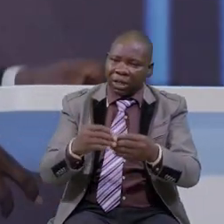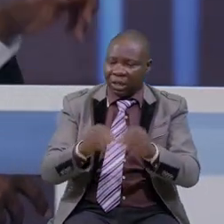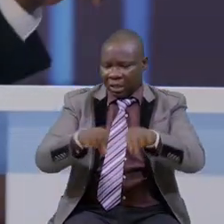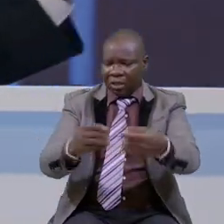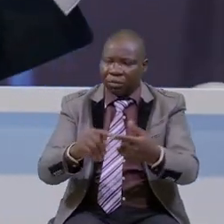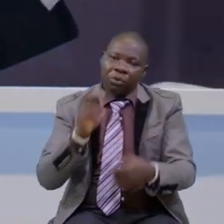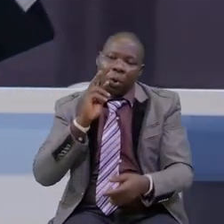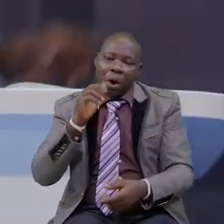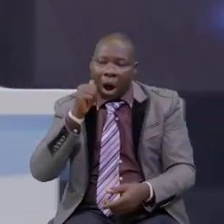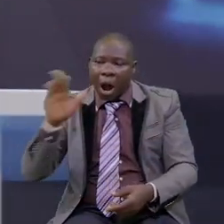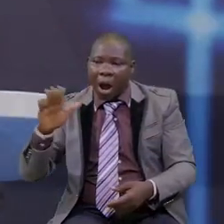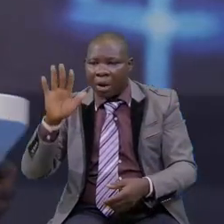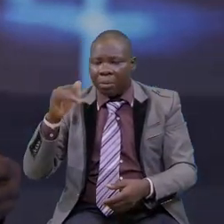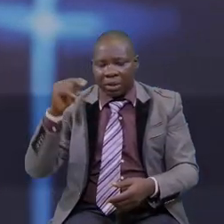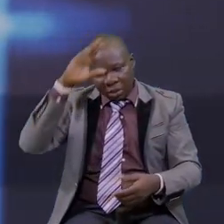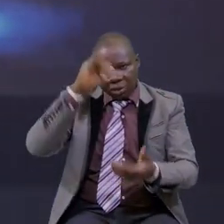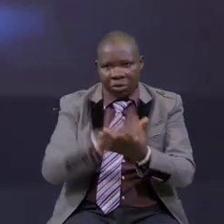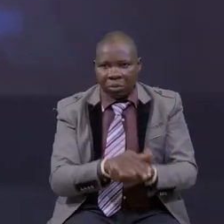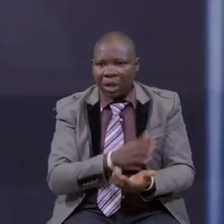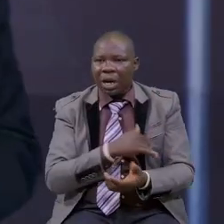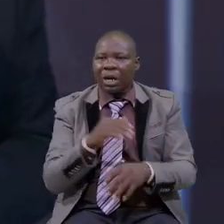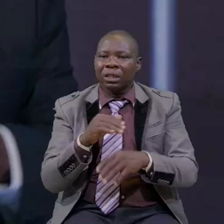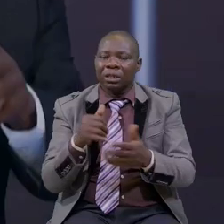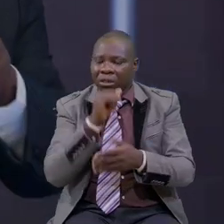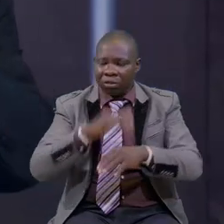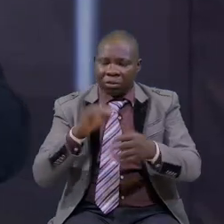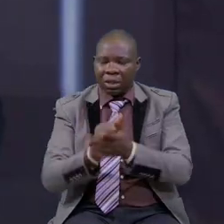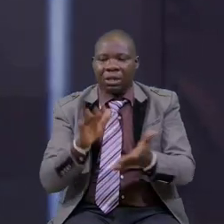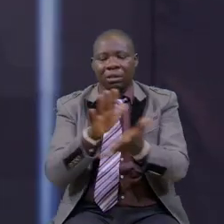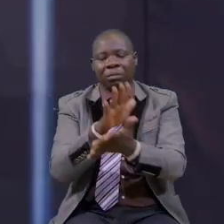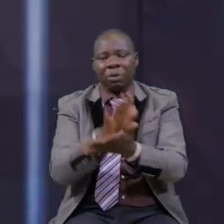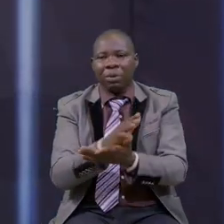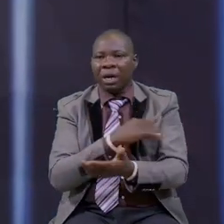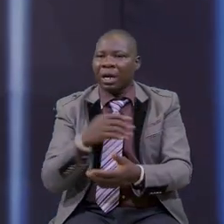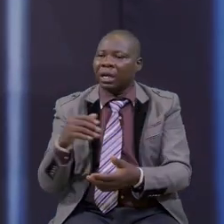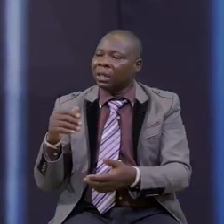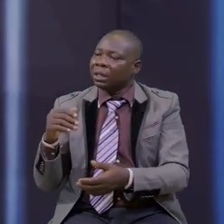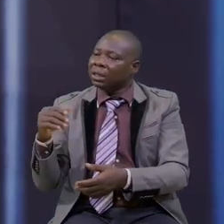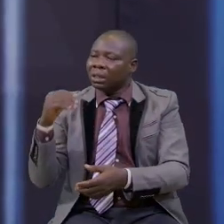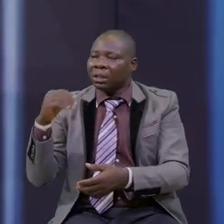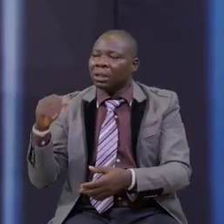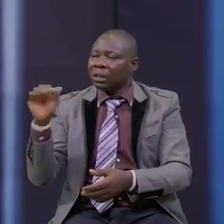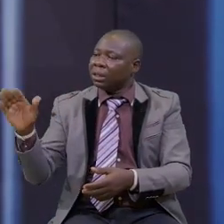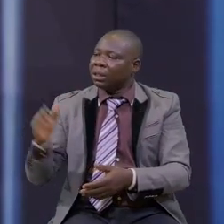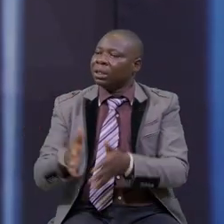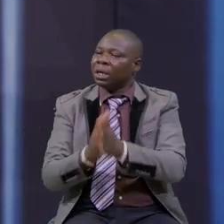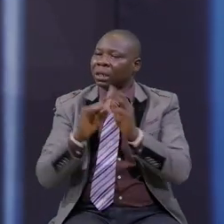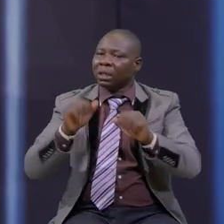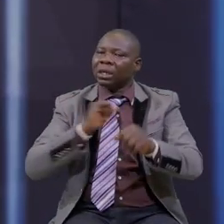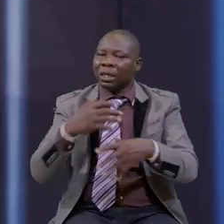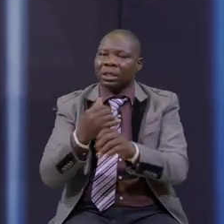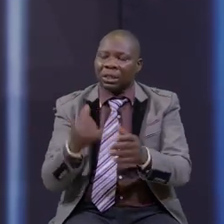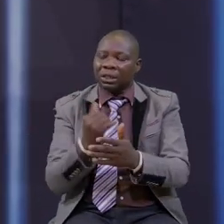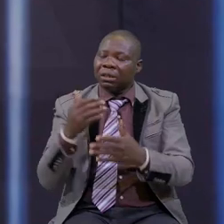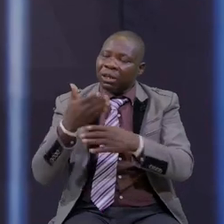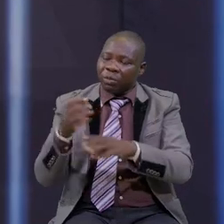par le mari et s'était accroché au mur, bien encadré. Il a dit, madame, est-ce que je peux prendre ça pour quelques jours?